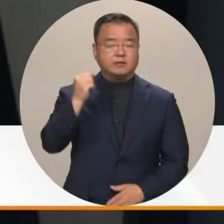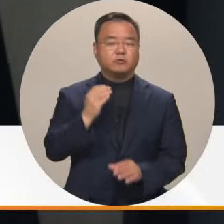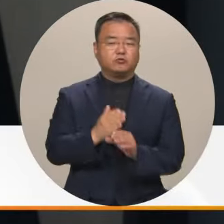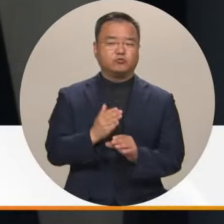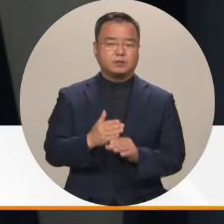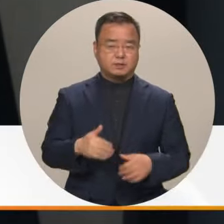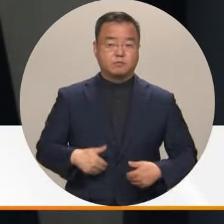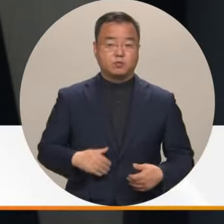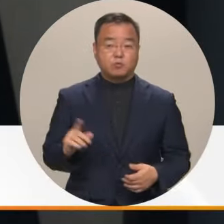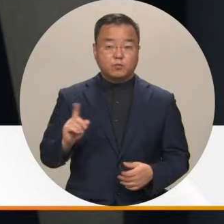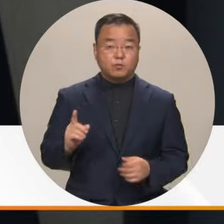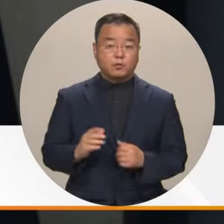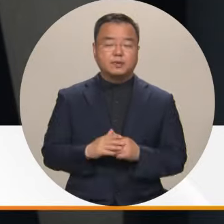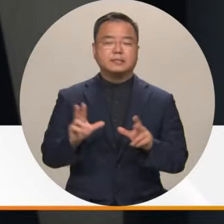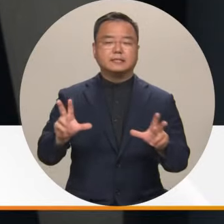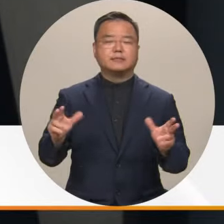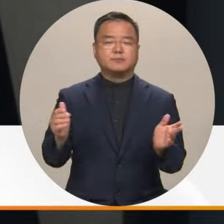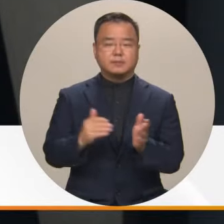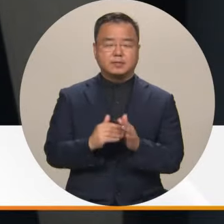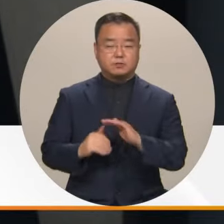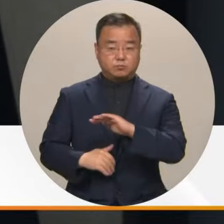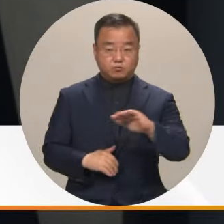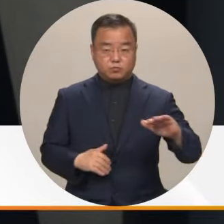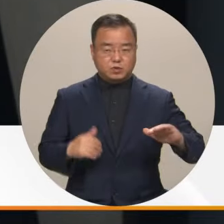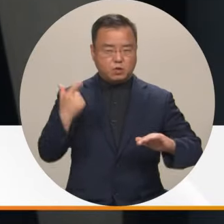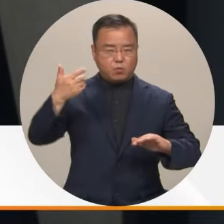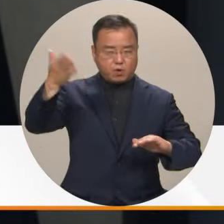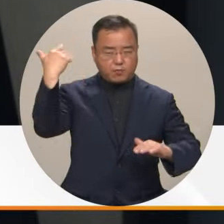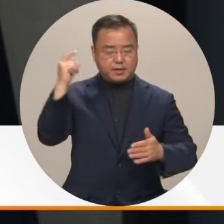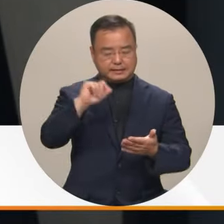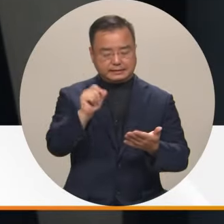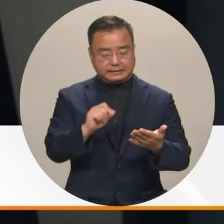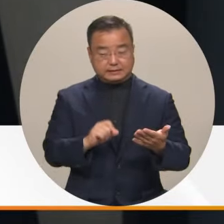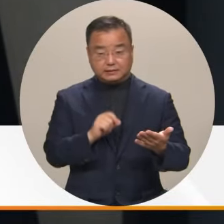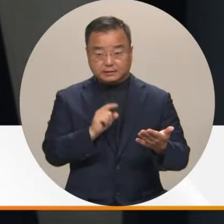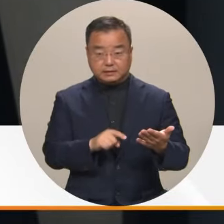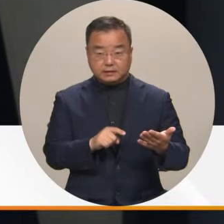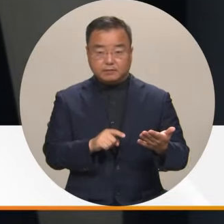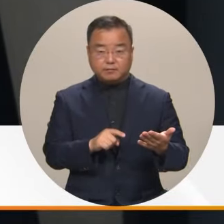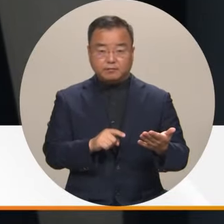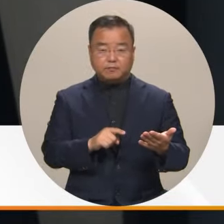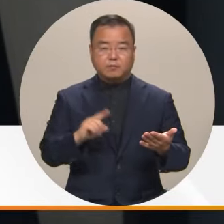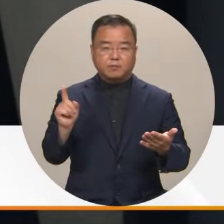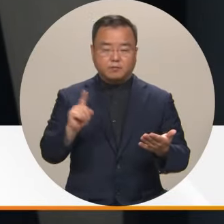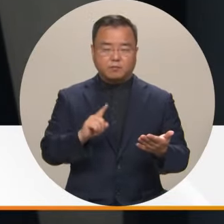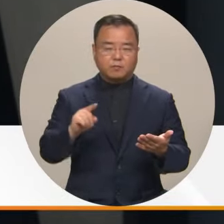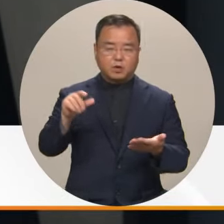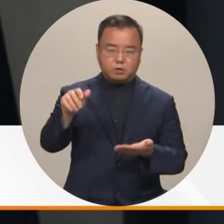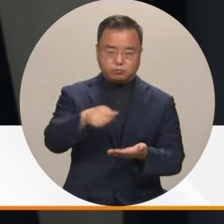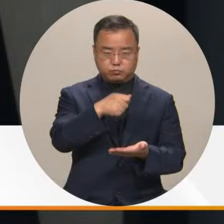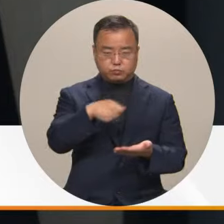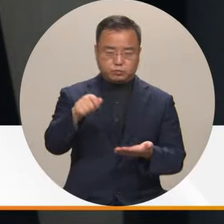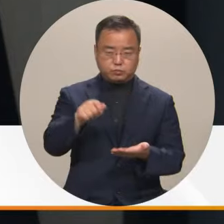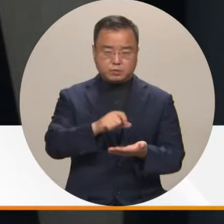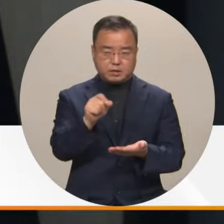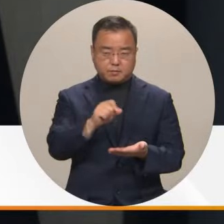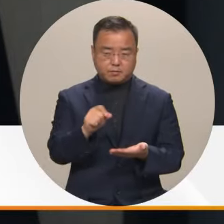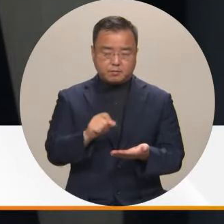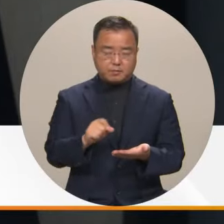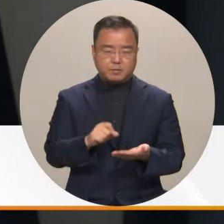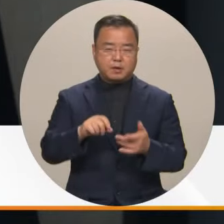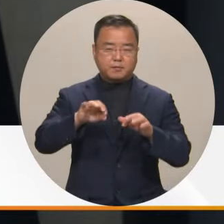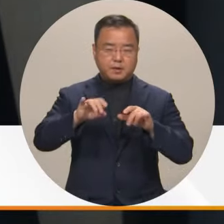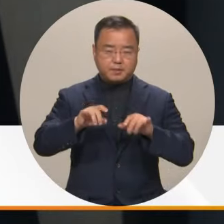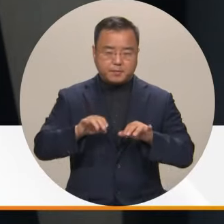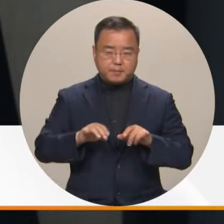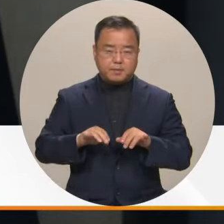있는데요 지금까지 우리가 과거에는 글 쓰기를 한다 그랬을 때 뭐 붓으로 썼다 펜으로 썼다 타이포로